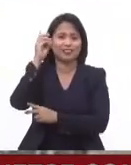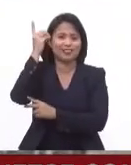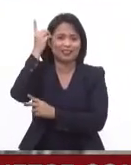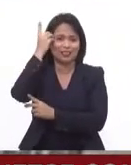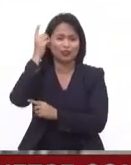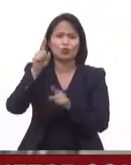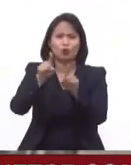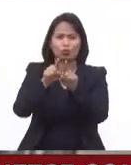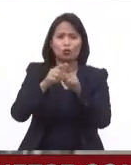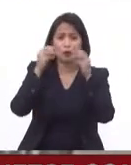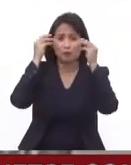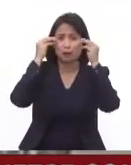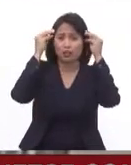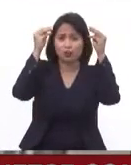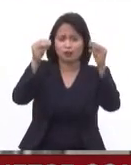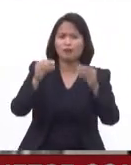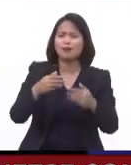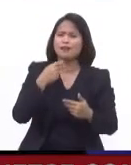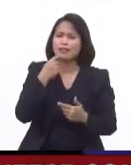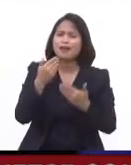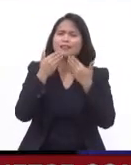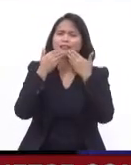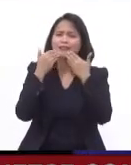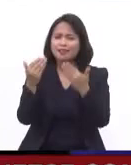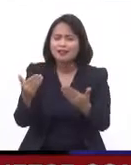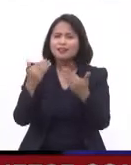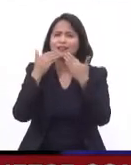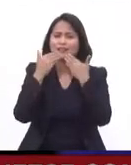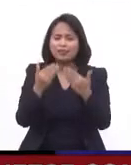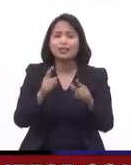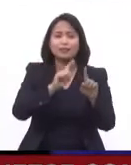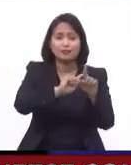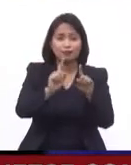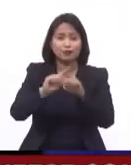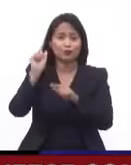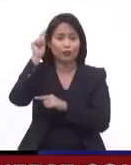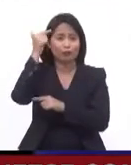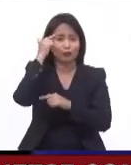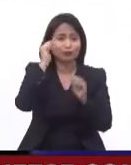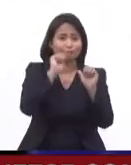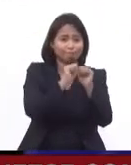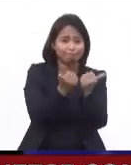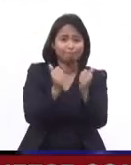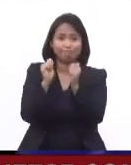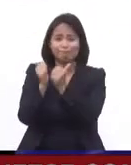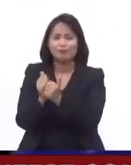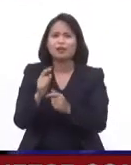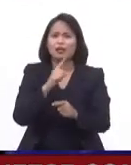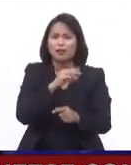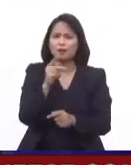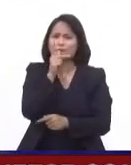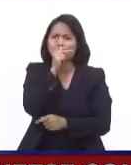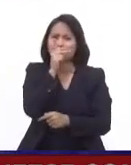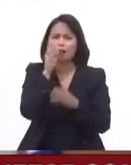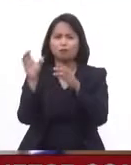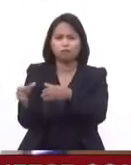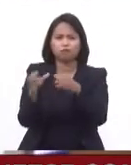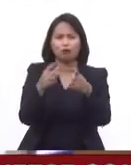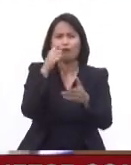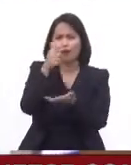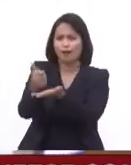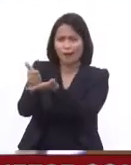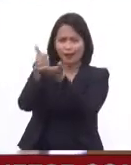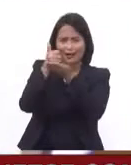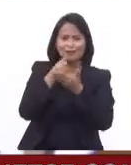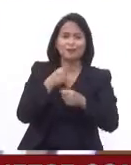si Mayor Brian Lim sa vaccination team at sa iba't ibang government agencies at sa pribadong sektor na tumulong sa lungsod sa